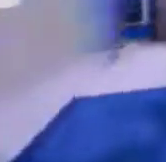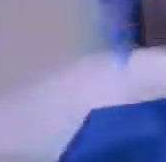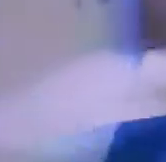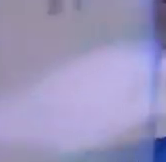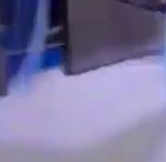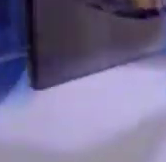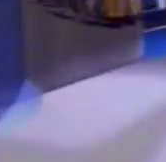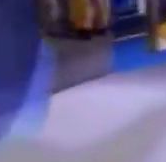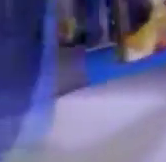Дякую за перегляд!